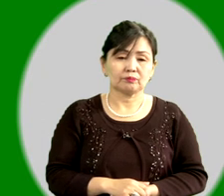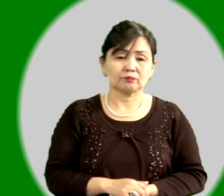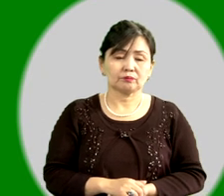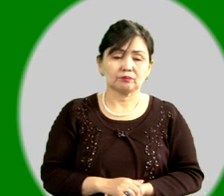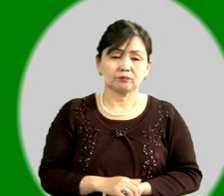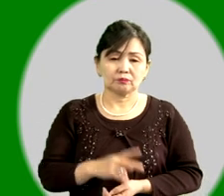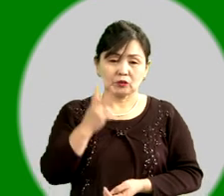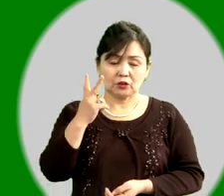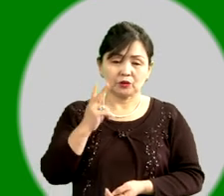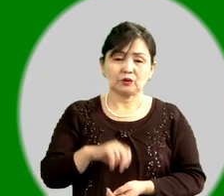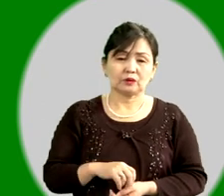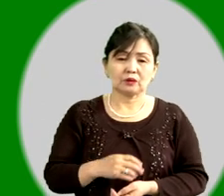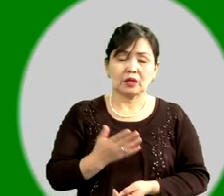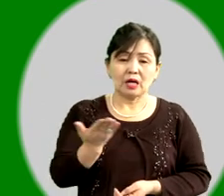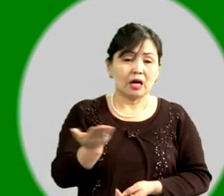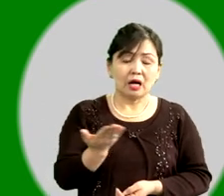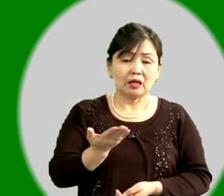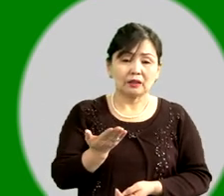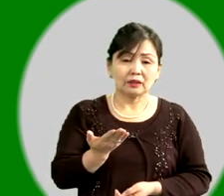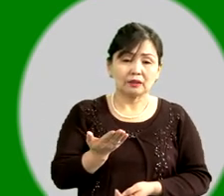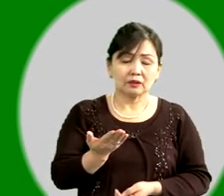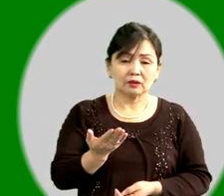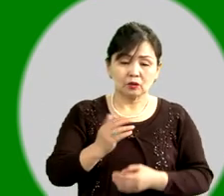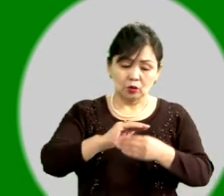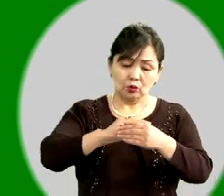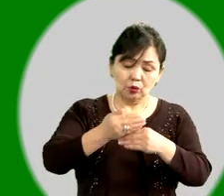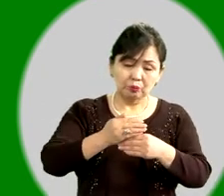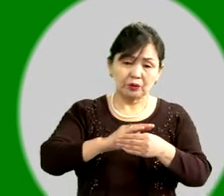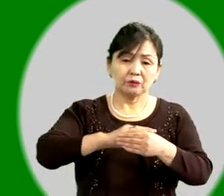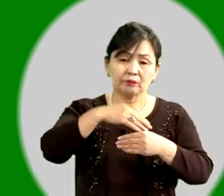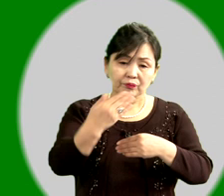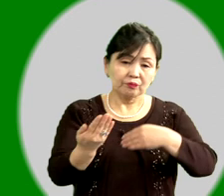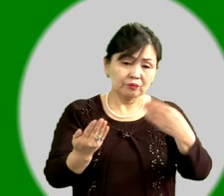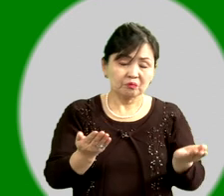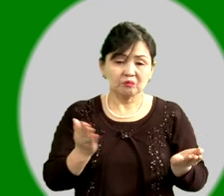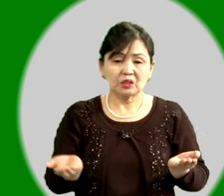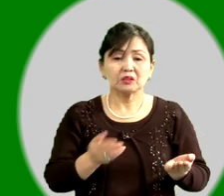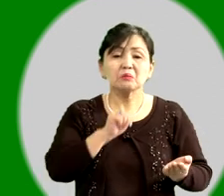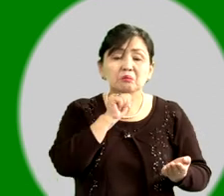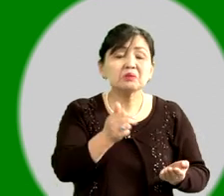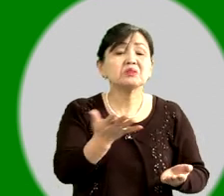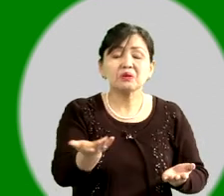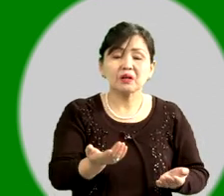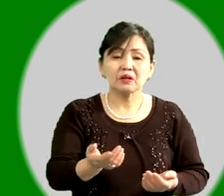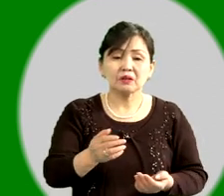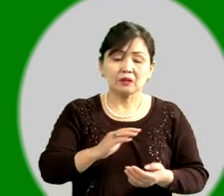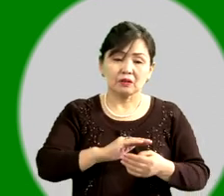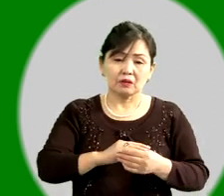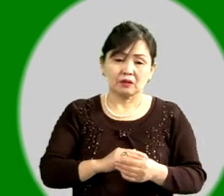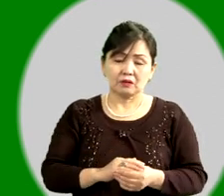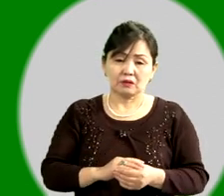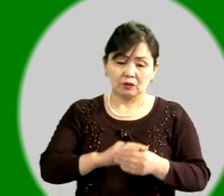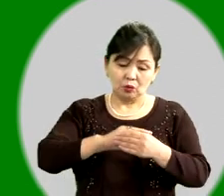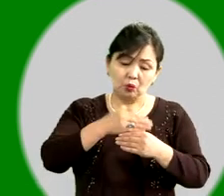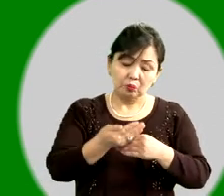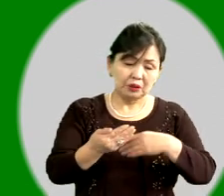За хоёр дахь нь аль нь кубын дэлгэс биш вэ? Тэгэхээр кубын дэлгэсийг танин за аль нь бас кубын